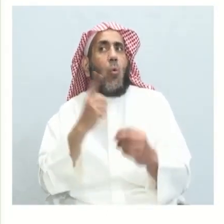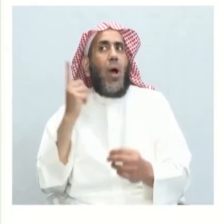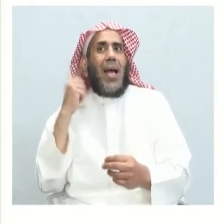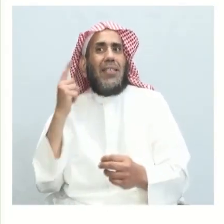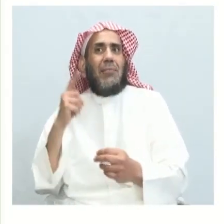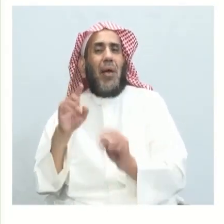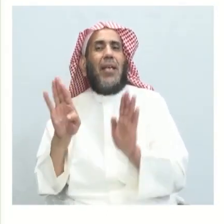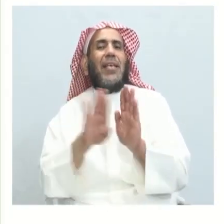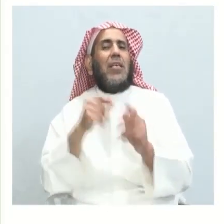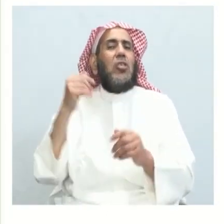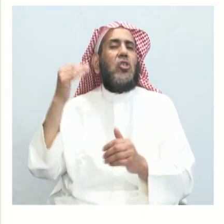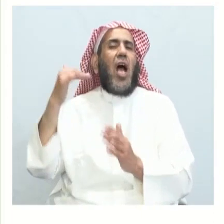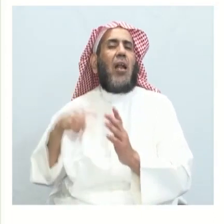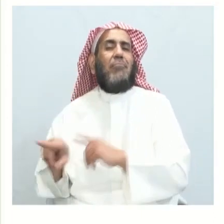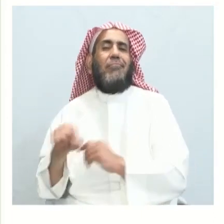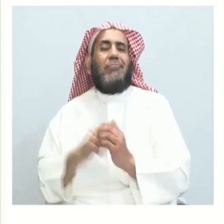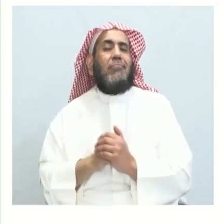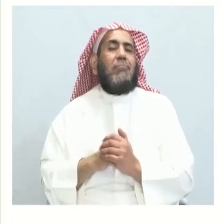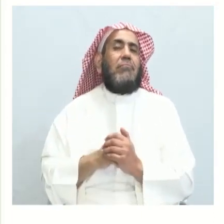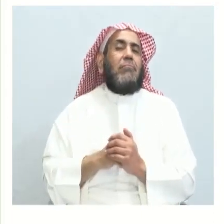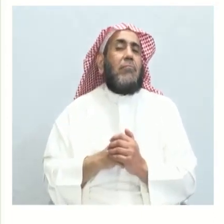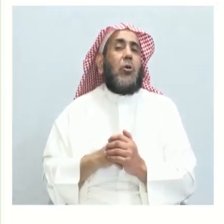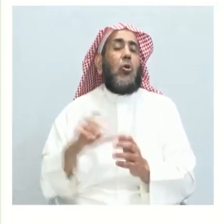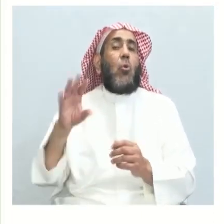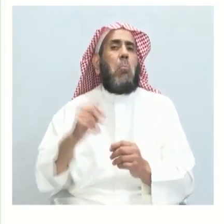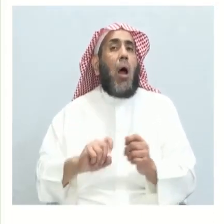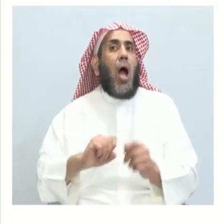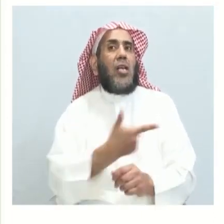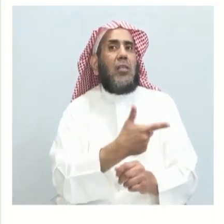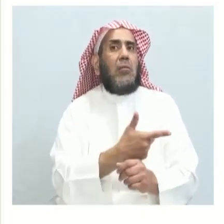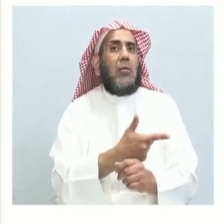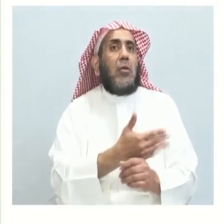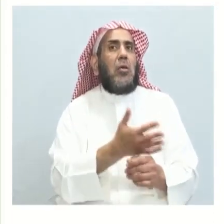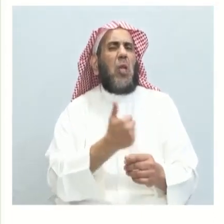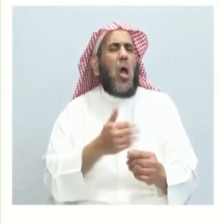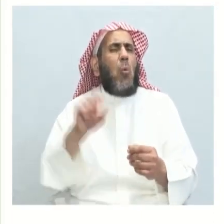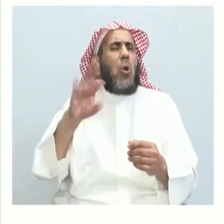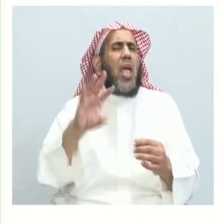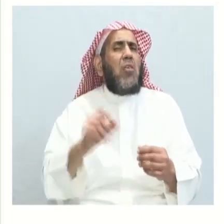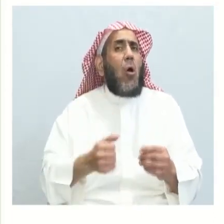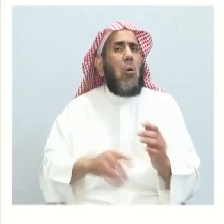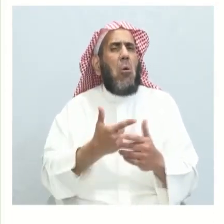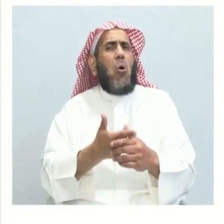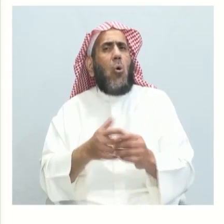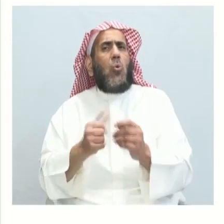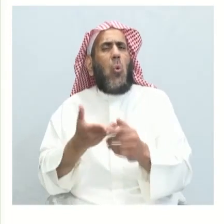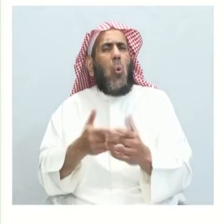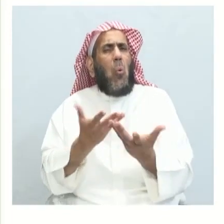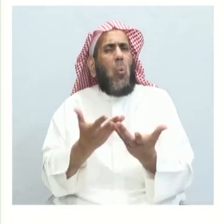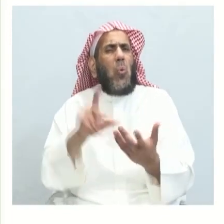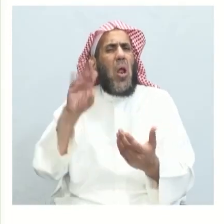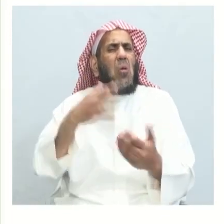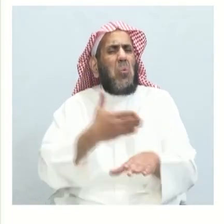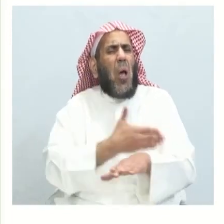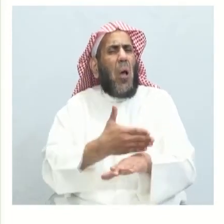يا جاره ايضا رب عجله تهب ريثا العجله احيانا يتولد منها